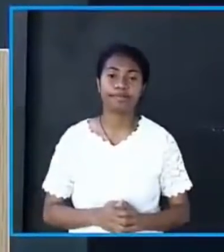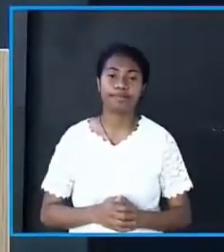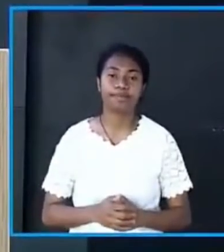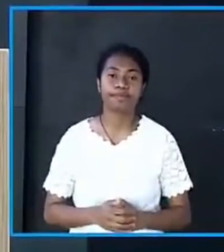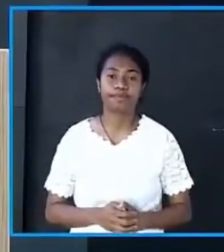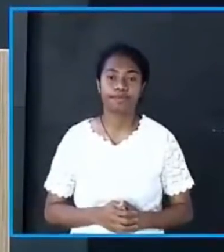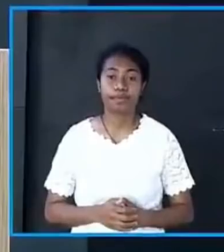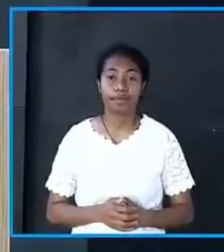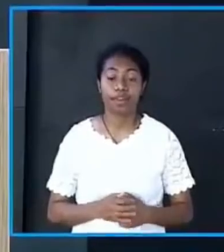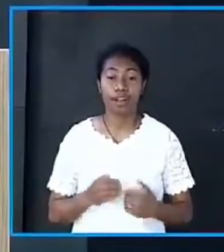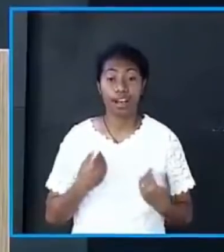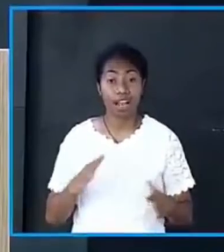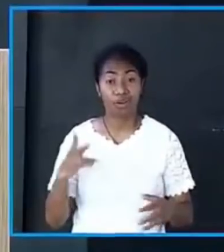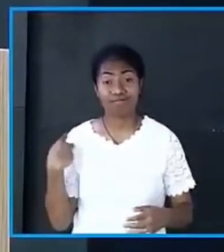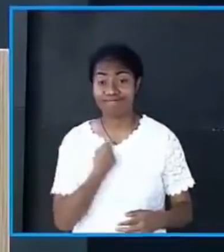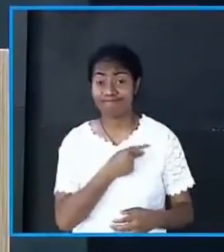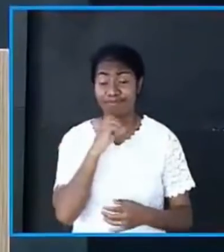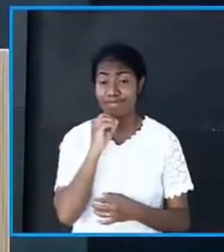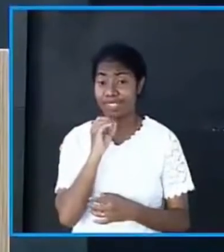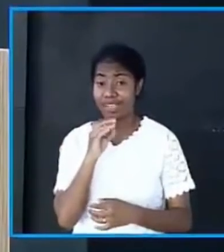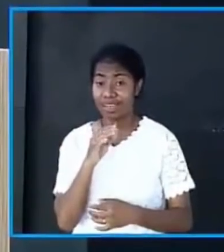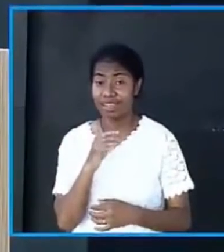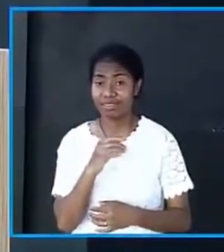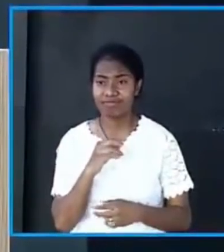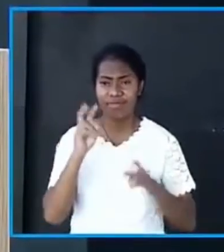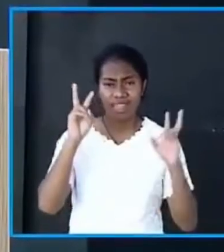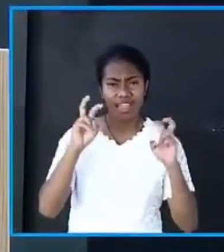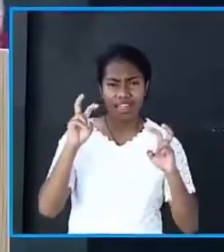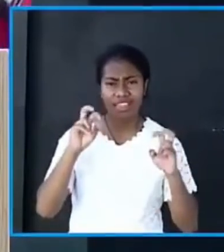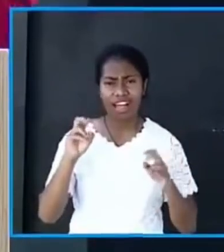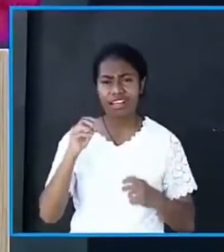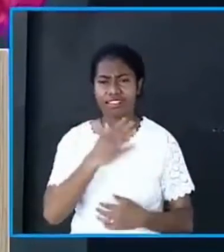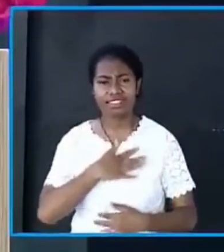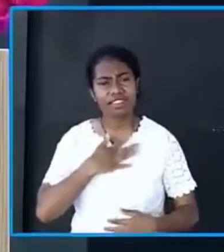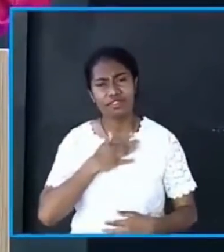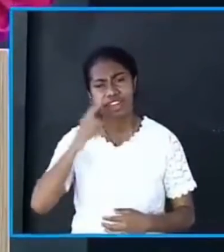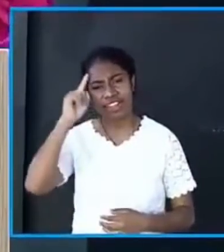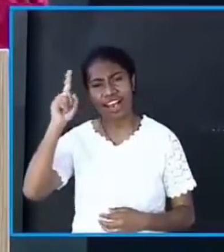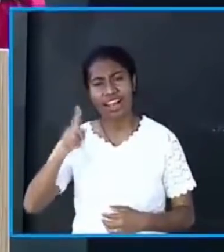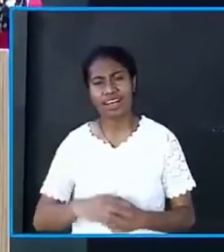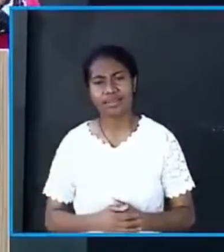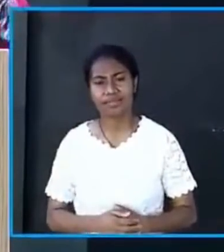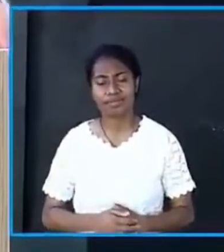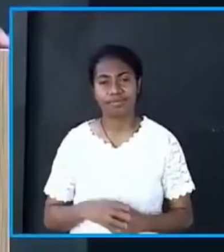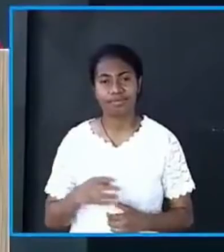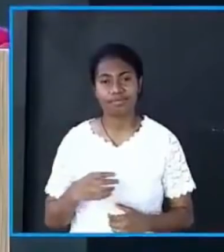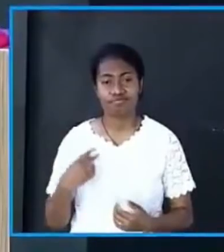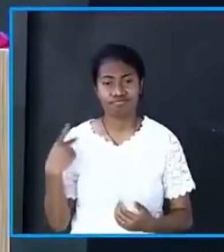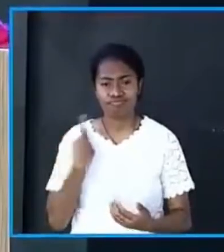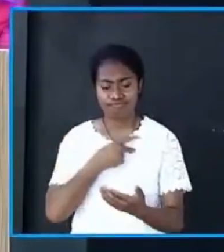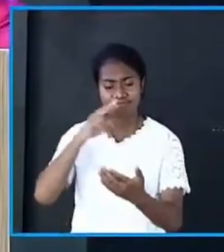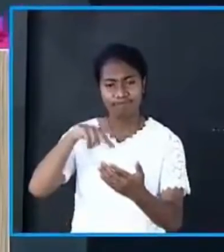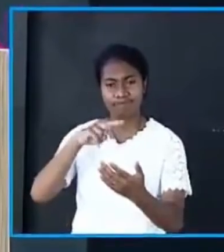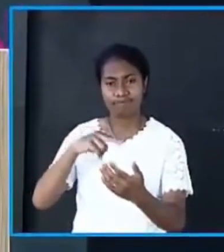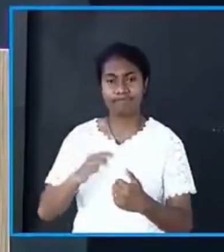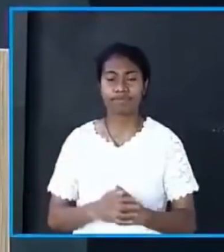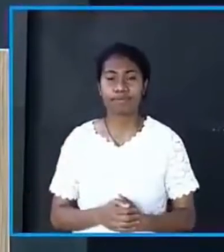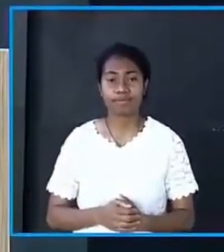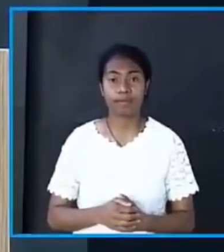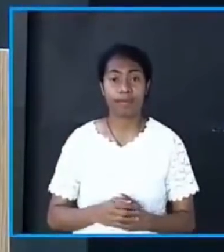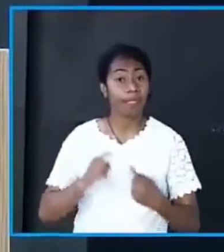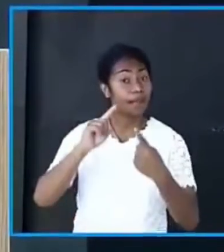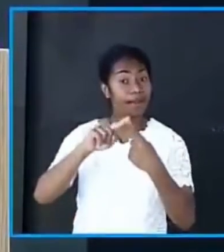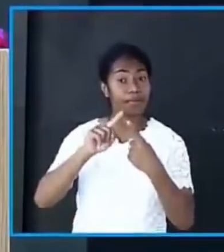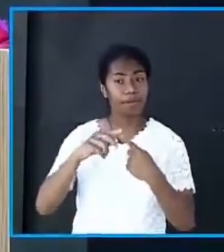kalau kita bicara soal sifat Allah maka kita bisa membagi sifat alam menjadi dua pertama